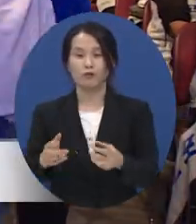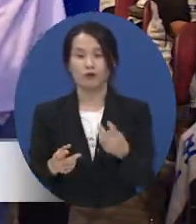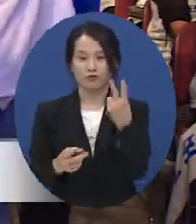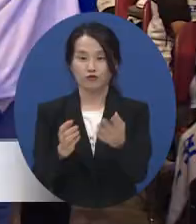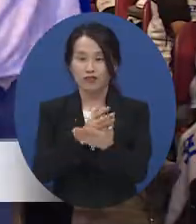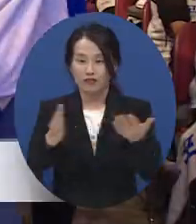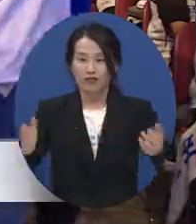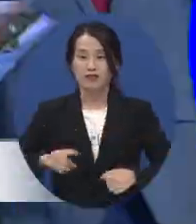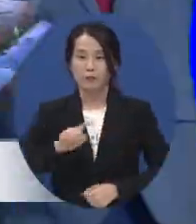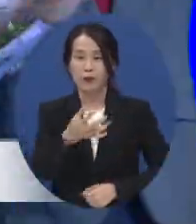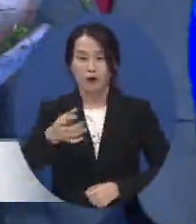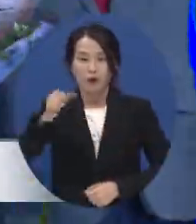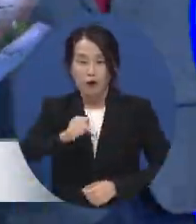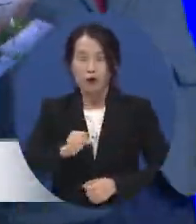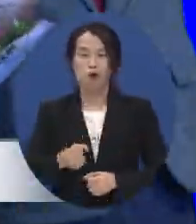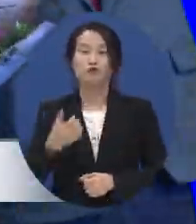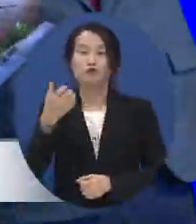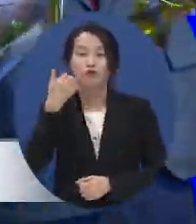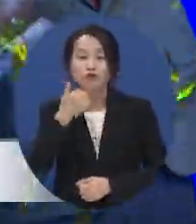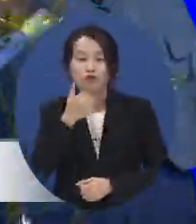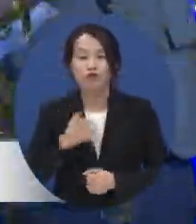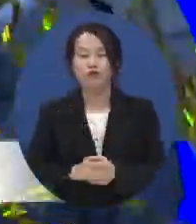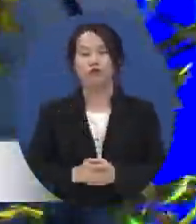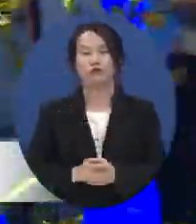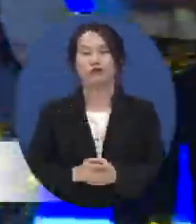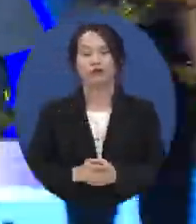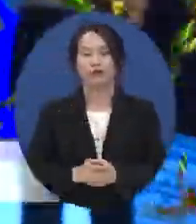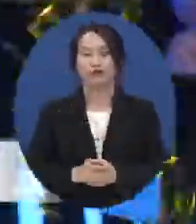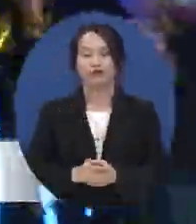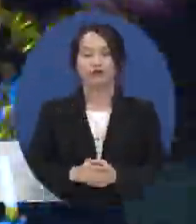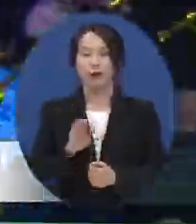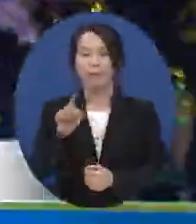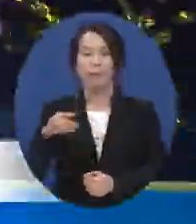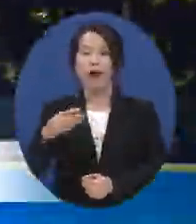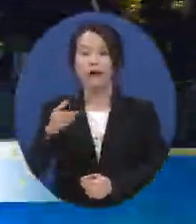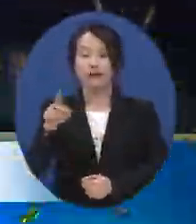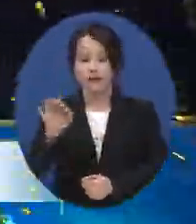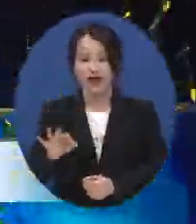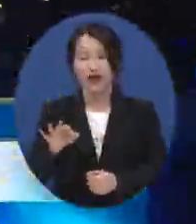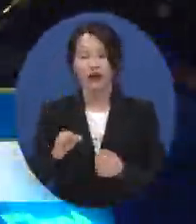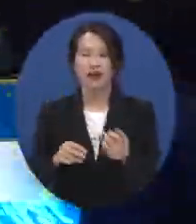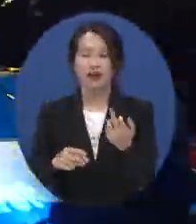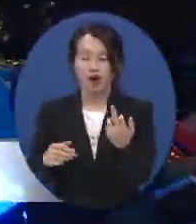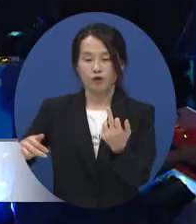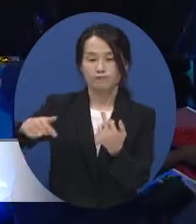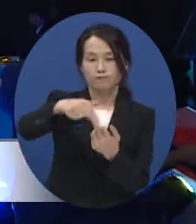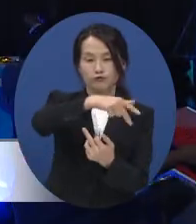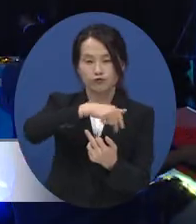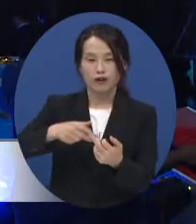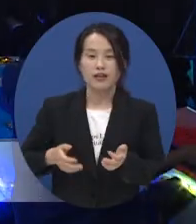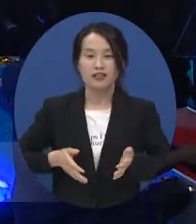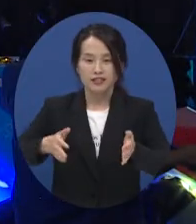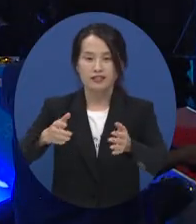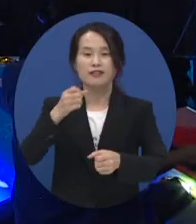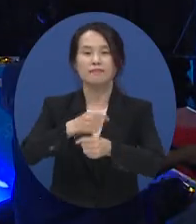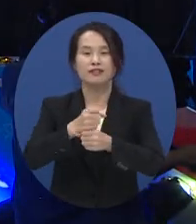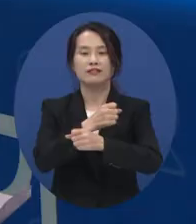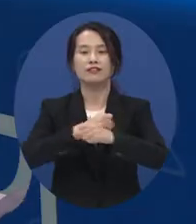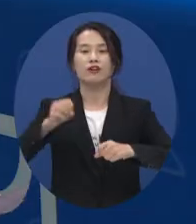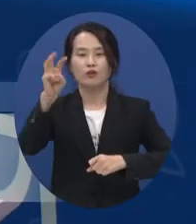원의 주인공은 팔당호와 북한강, 남한강이 만나는 팔당 허브섬에 둘레길을 조성하는 내용의 광주시에게